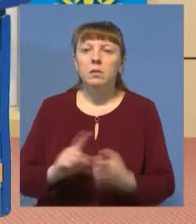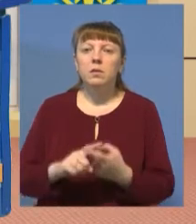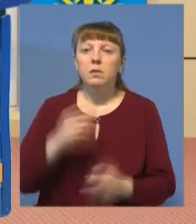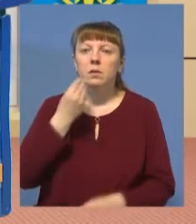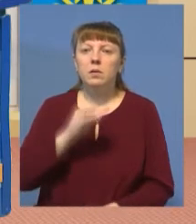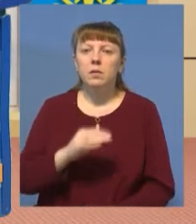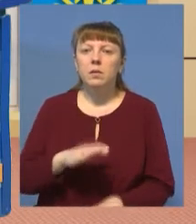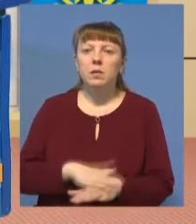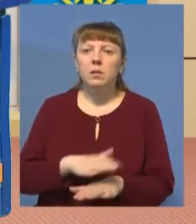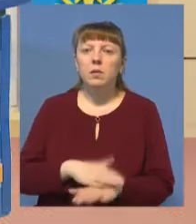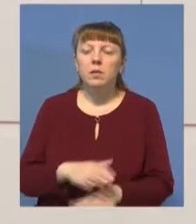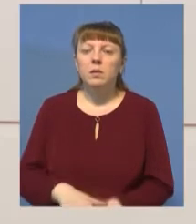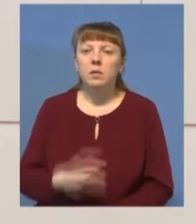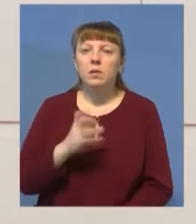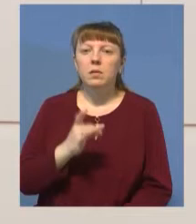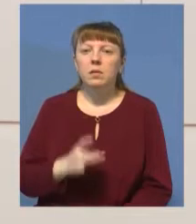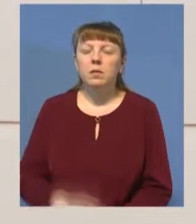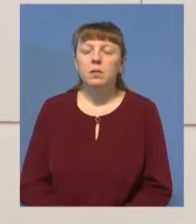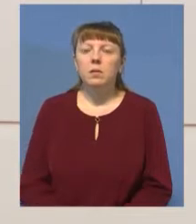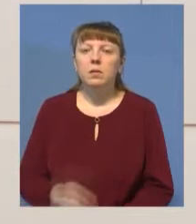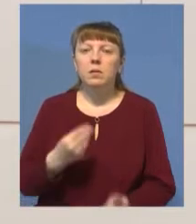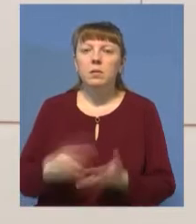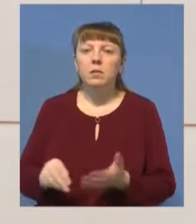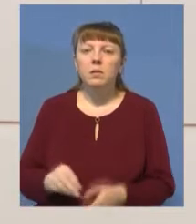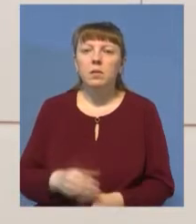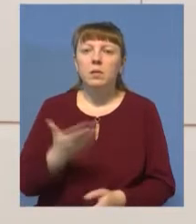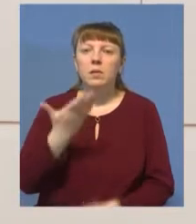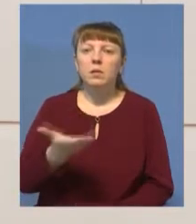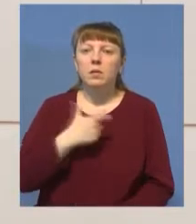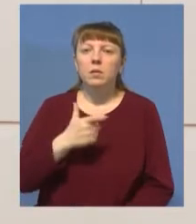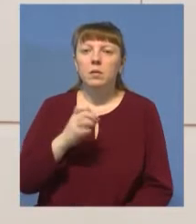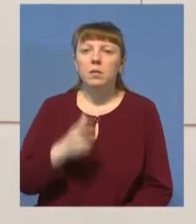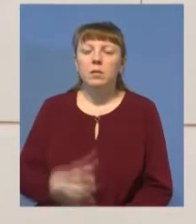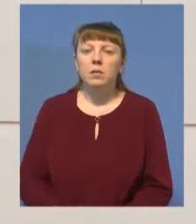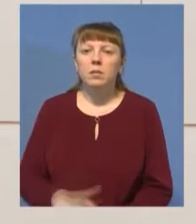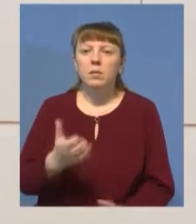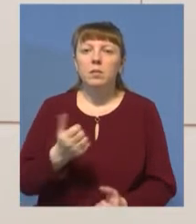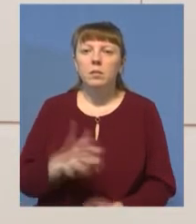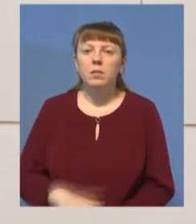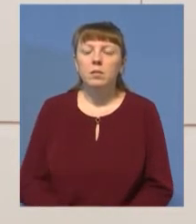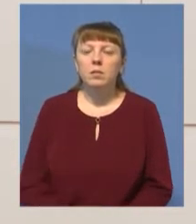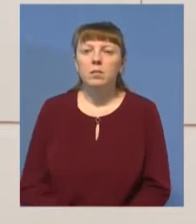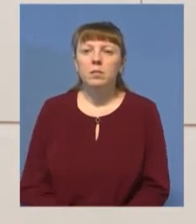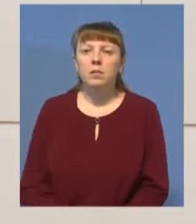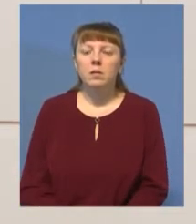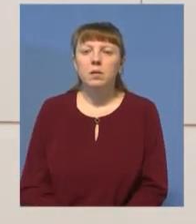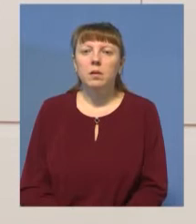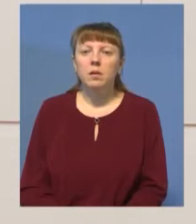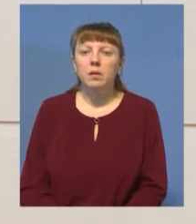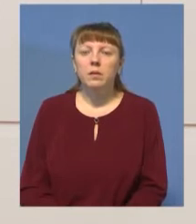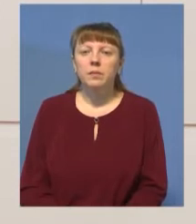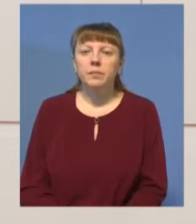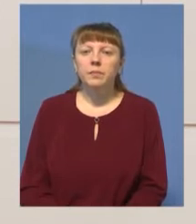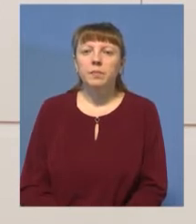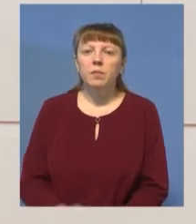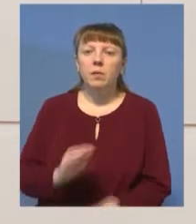некачественным, с недобросовестным товаром, приобретенным и предоставишь свои услуги предпринимателями. Таких фактов